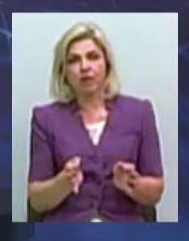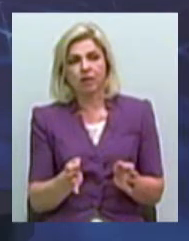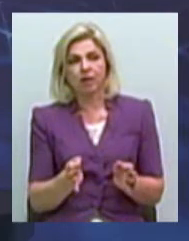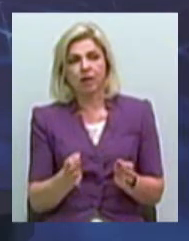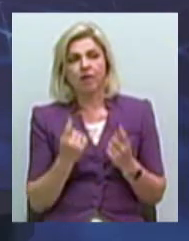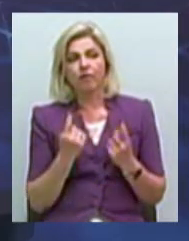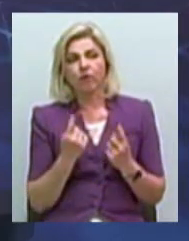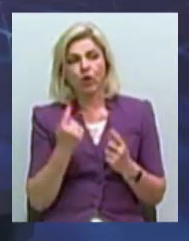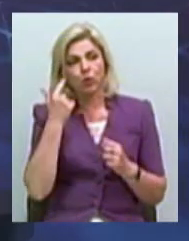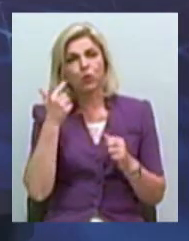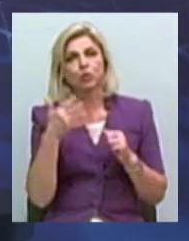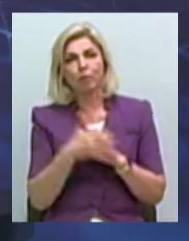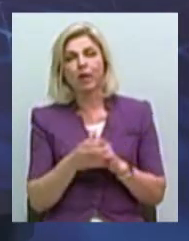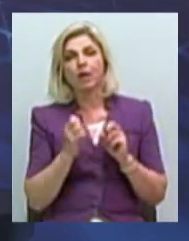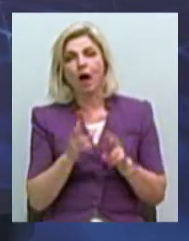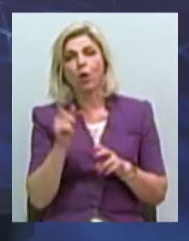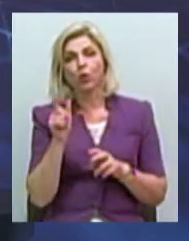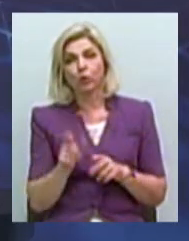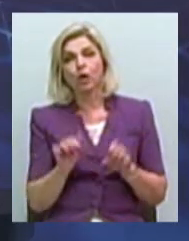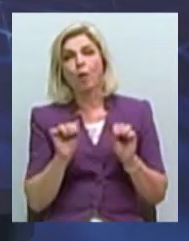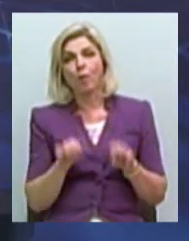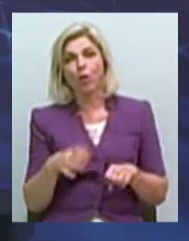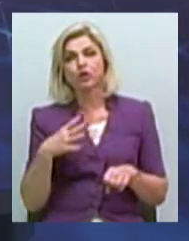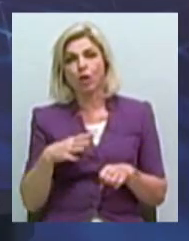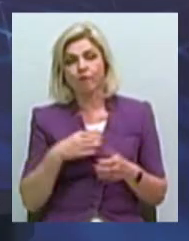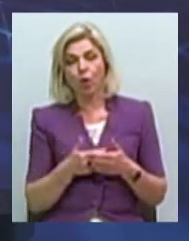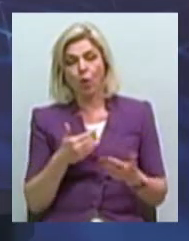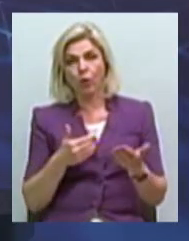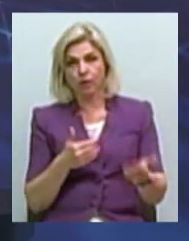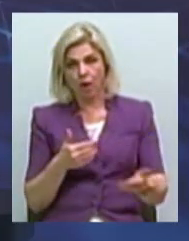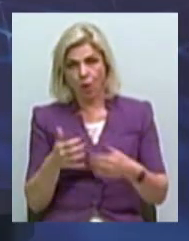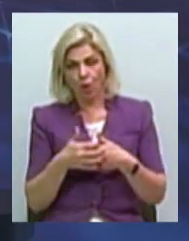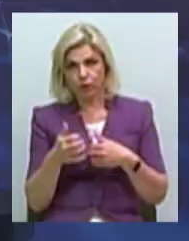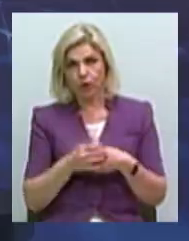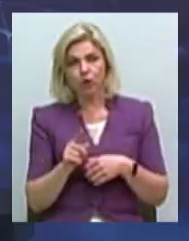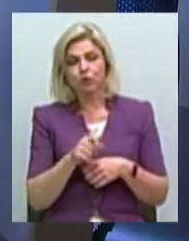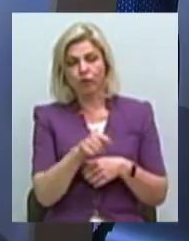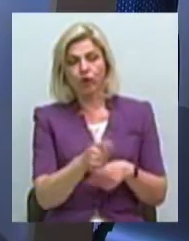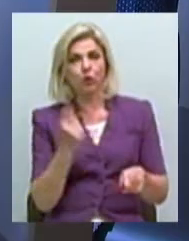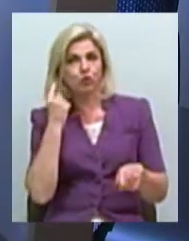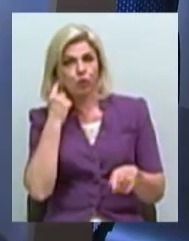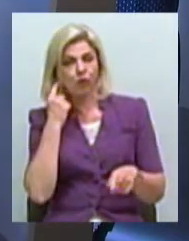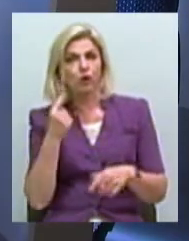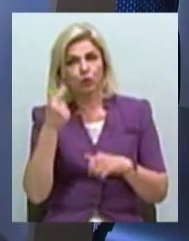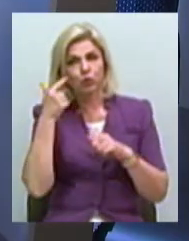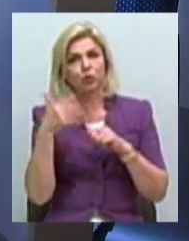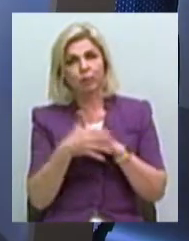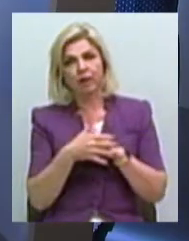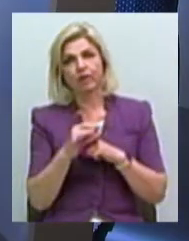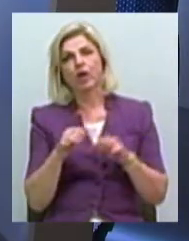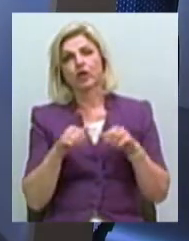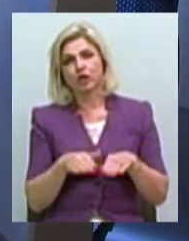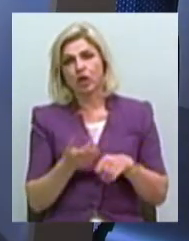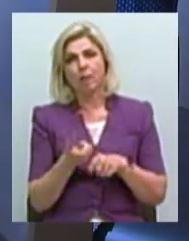не дуже велике розуміння, як саме людина могла очікувати від кота, що кіт дійсно його почув, зрозумів і вирішив більше туди